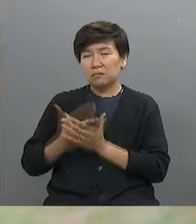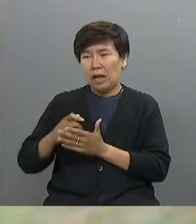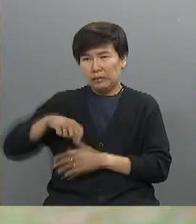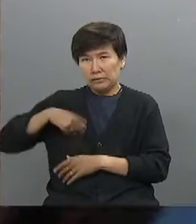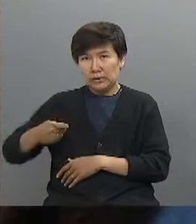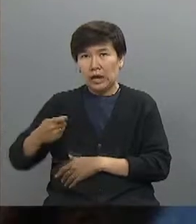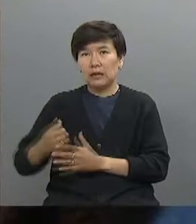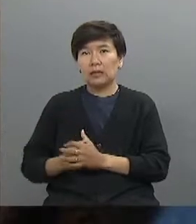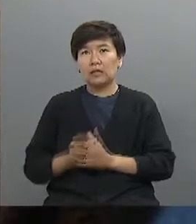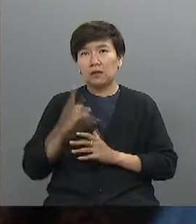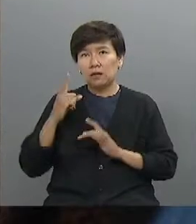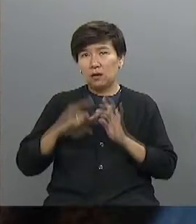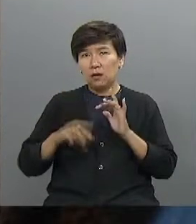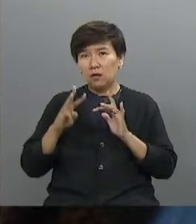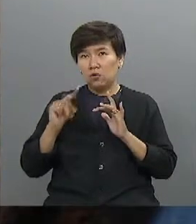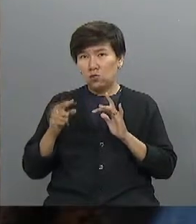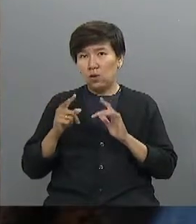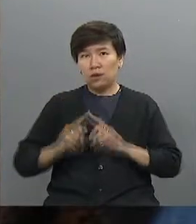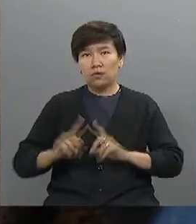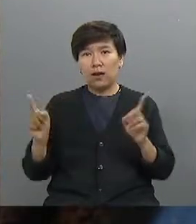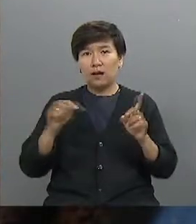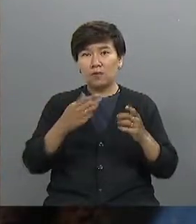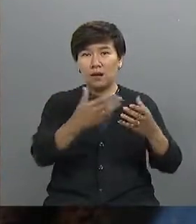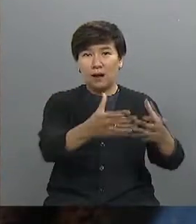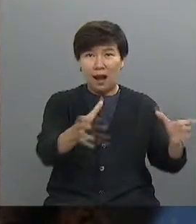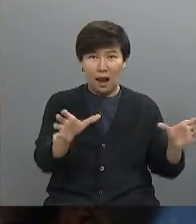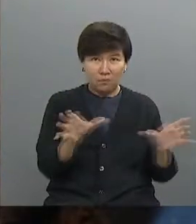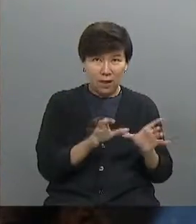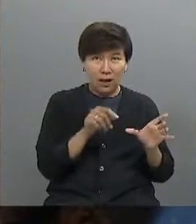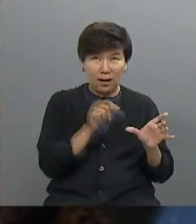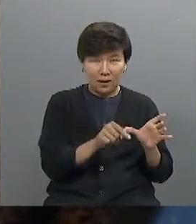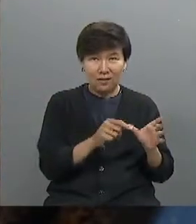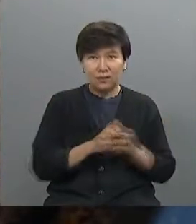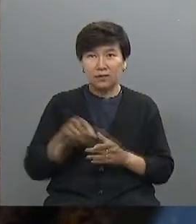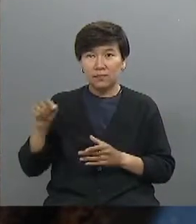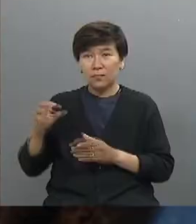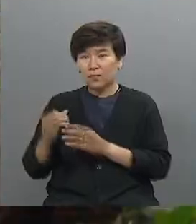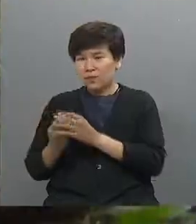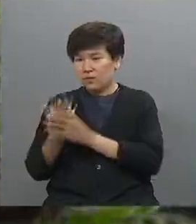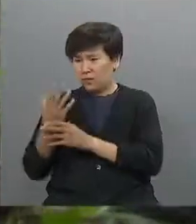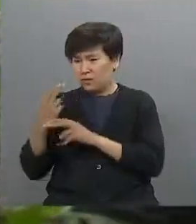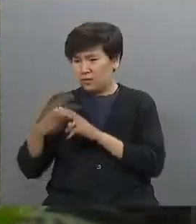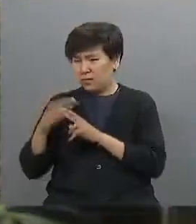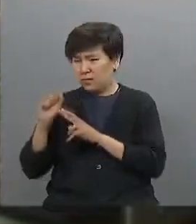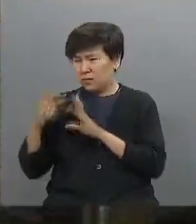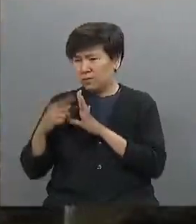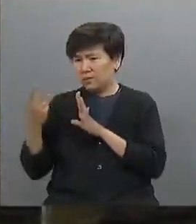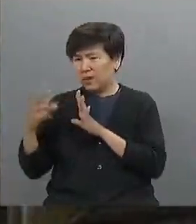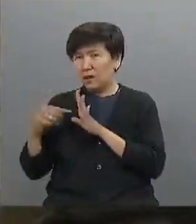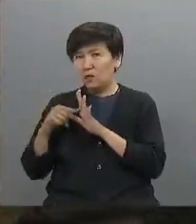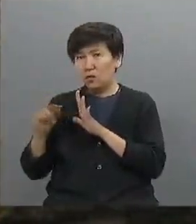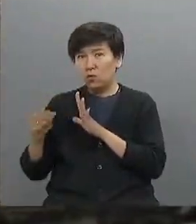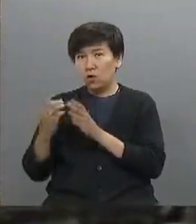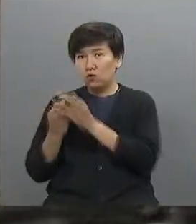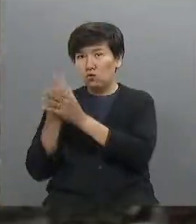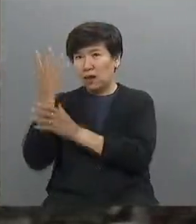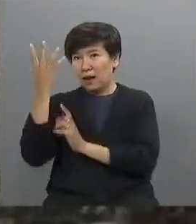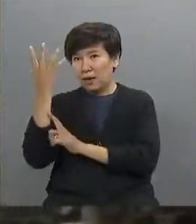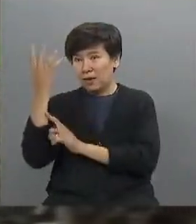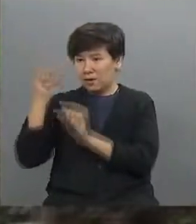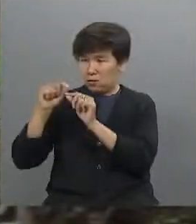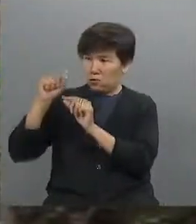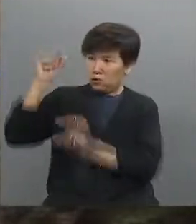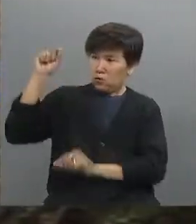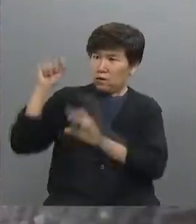เลี้ยงในกะละมังสมมติว่าสาคูต้นประมาณ8-10เมตรความยาวต้นที่สมบูรณ์เป็นที่